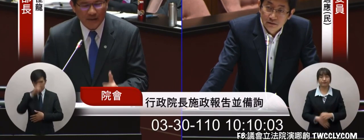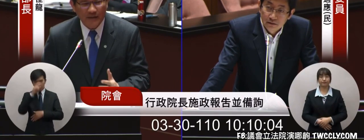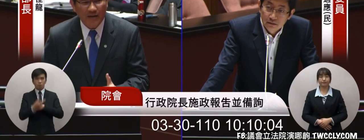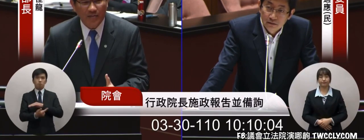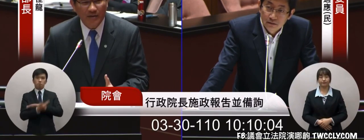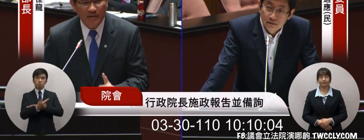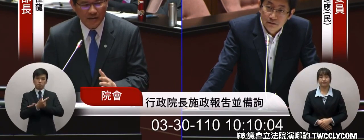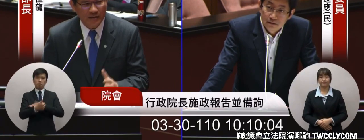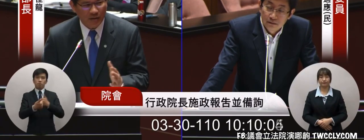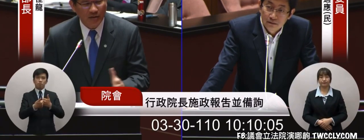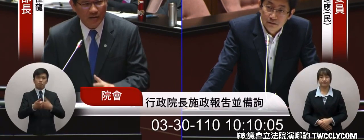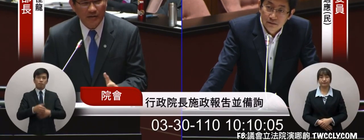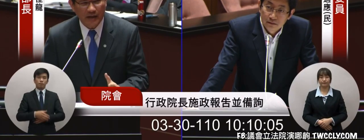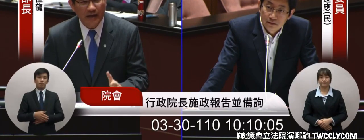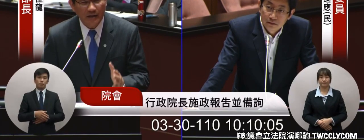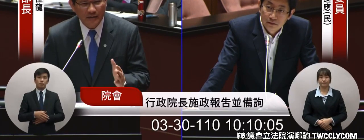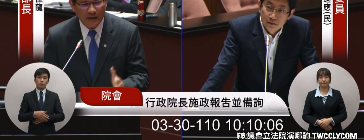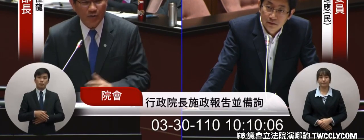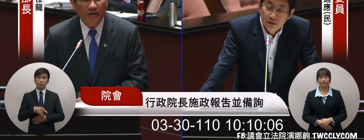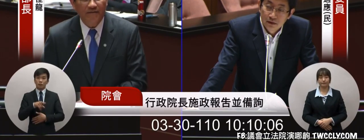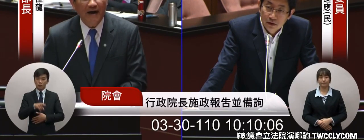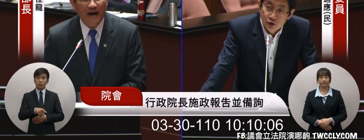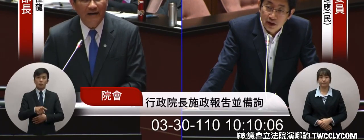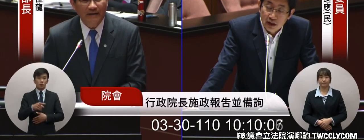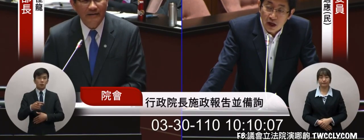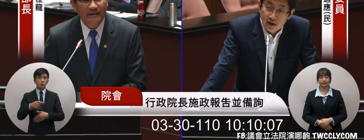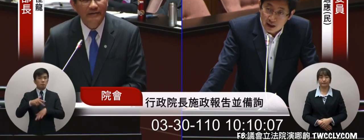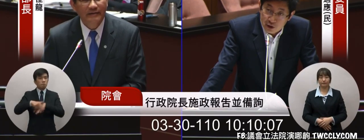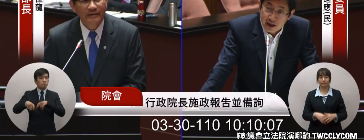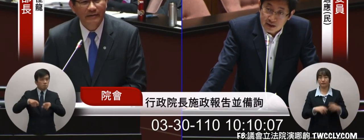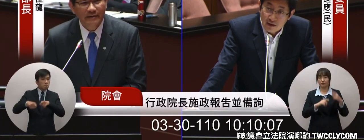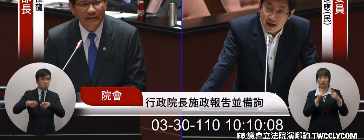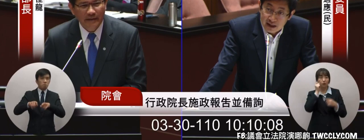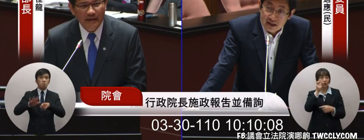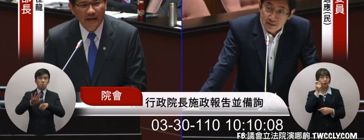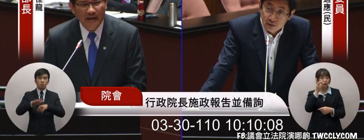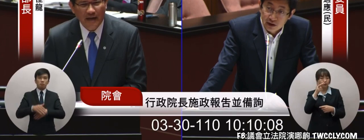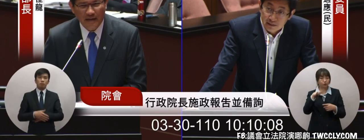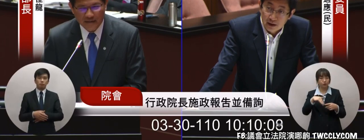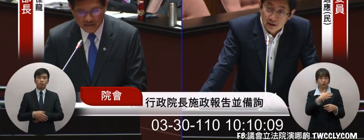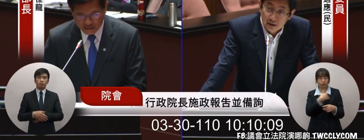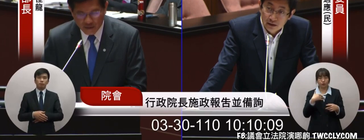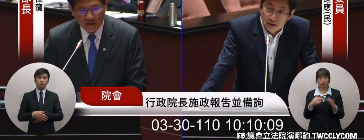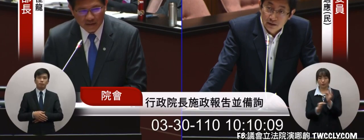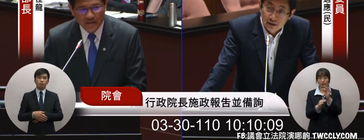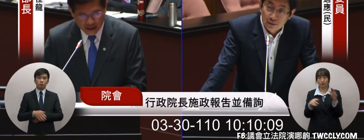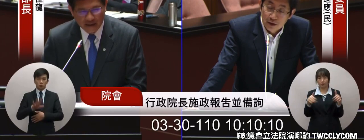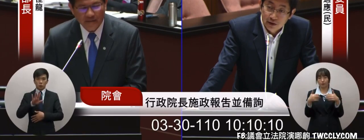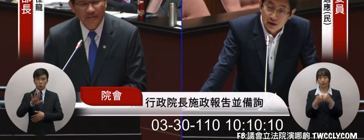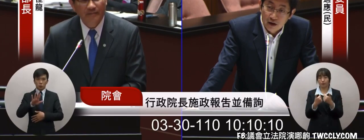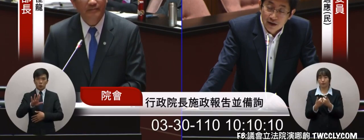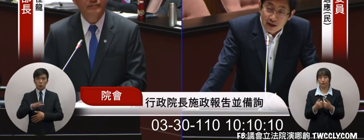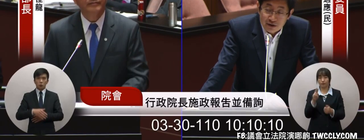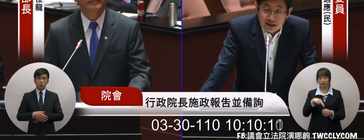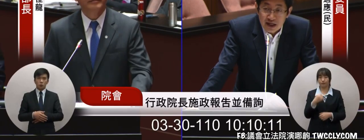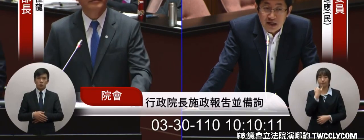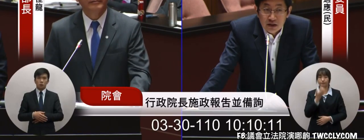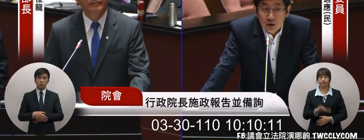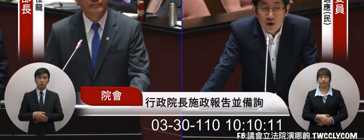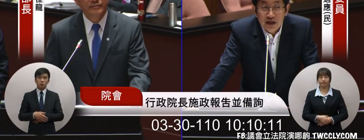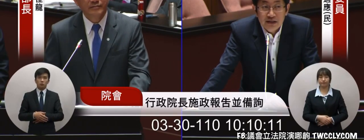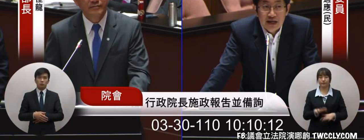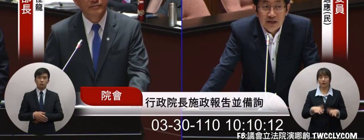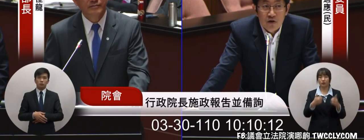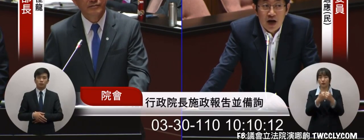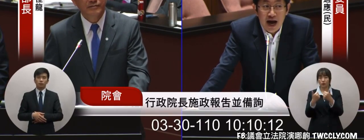越好因為基本上我們已經都有一些解決的方案所以一到兩個月內召開應該是沒問題嗎有可以那我想